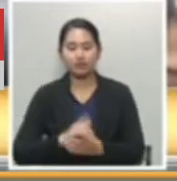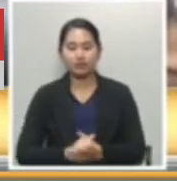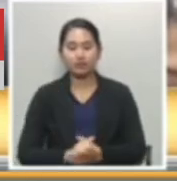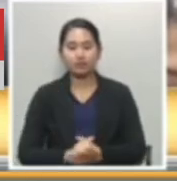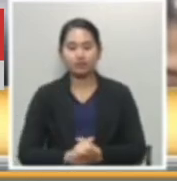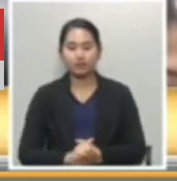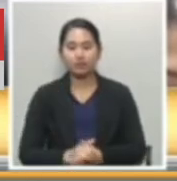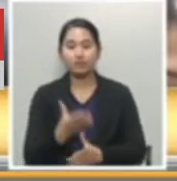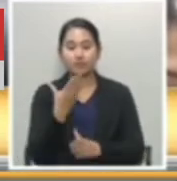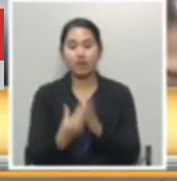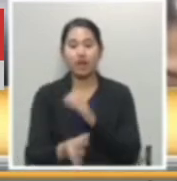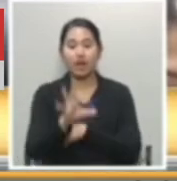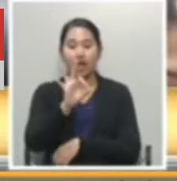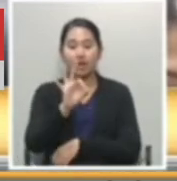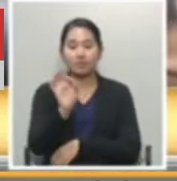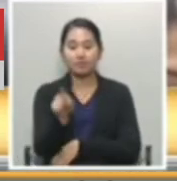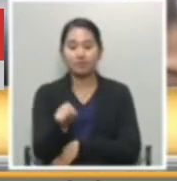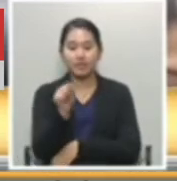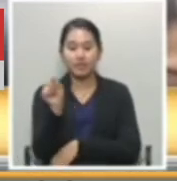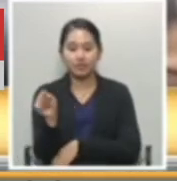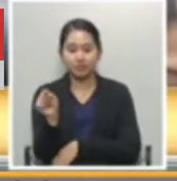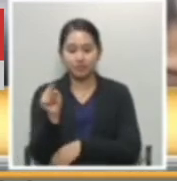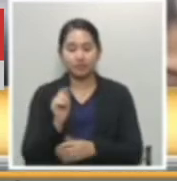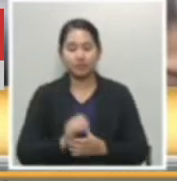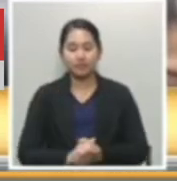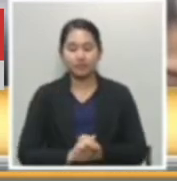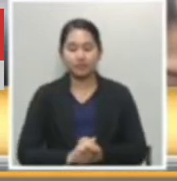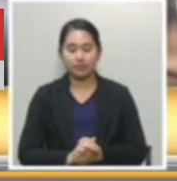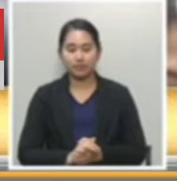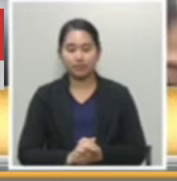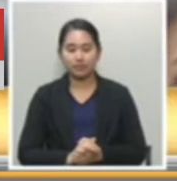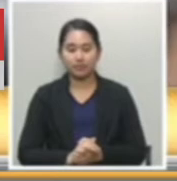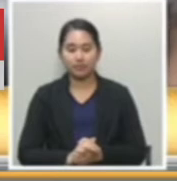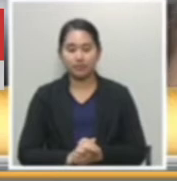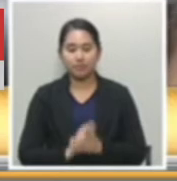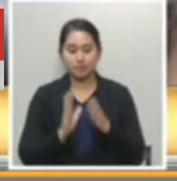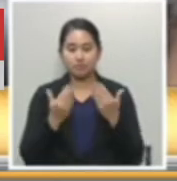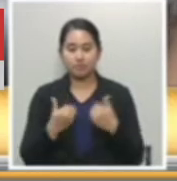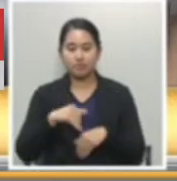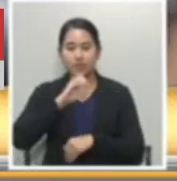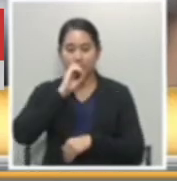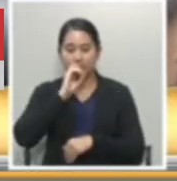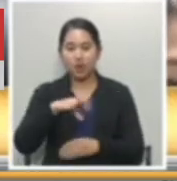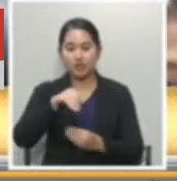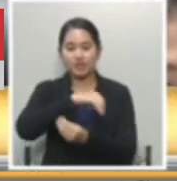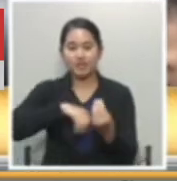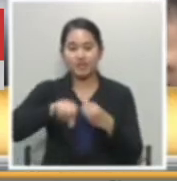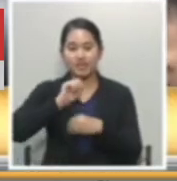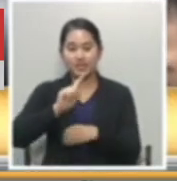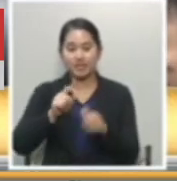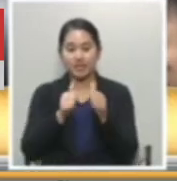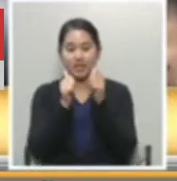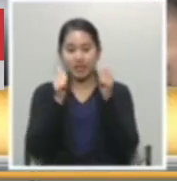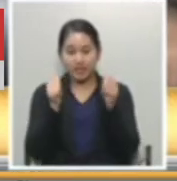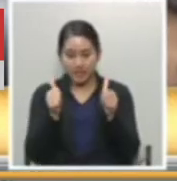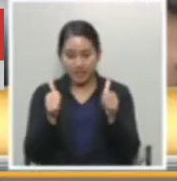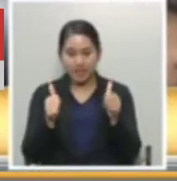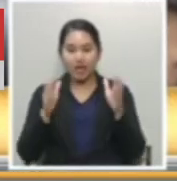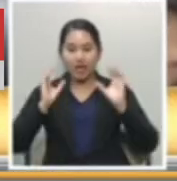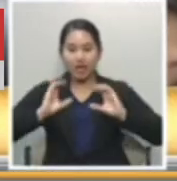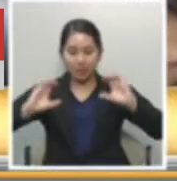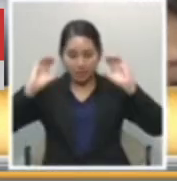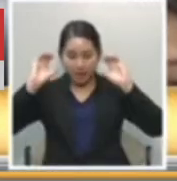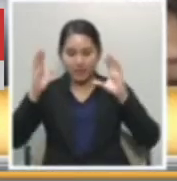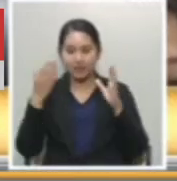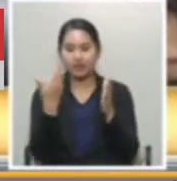แค่ 9% เองครับท่านประธานทั้งนี้ครับอย่างที่กราบเรียนครับเศรษฐกิจดีรัฐบาลก็สามารถที่จะเก็บ